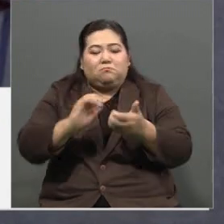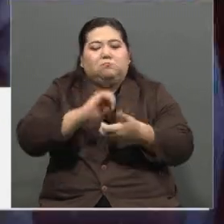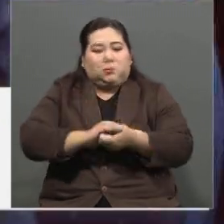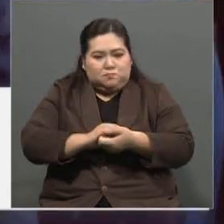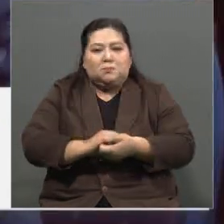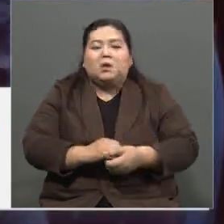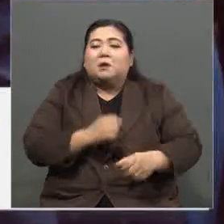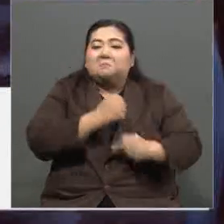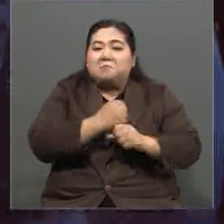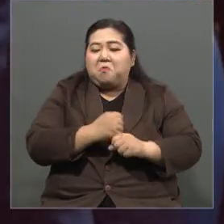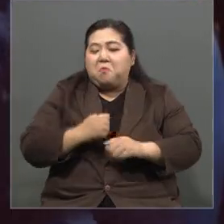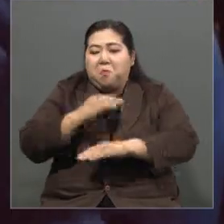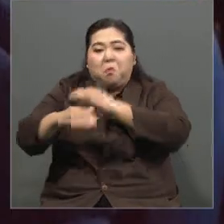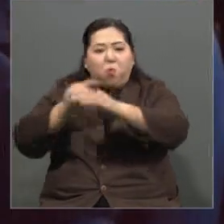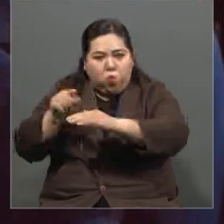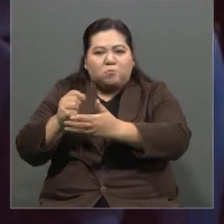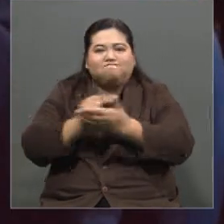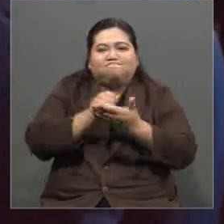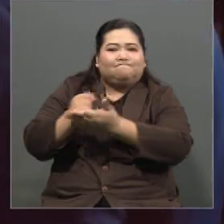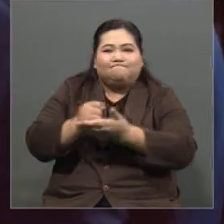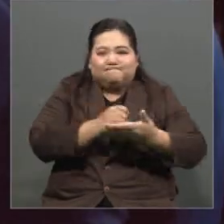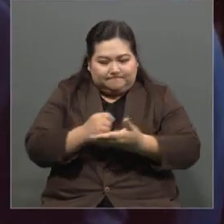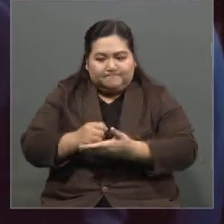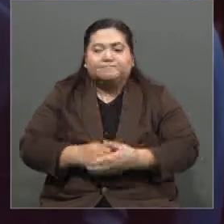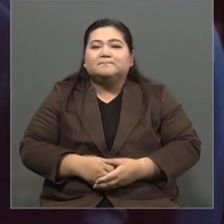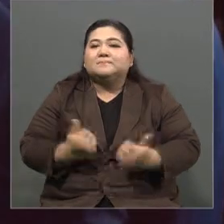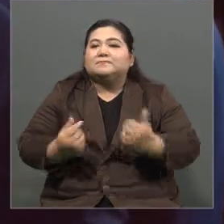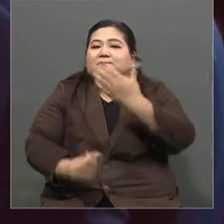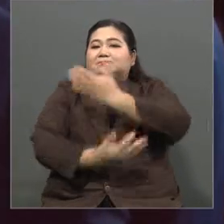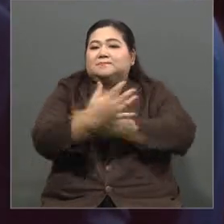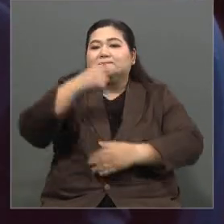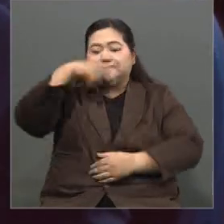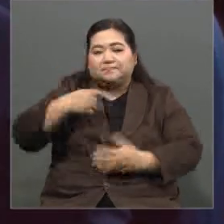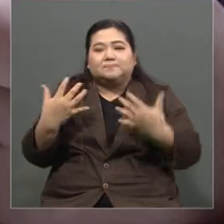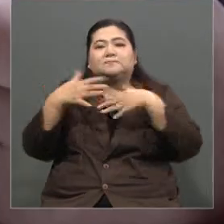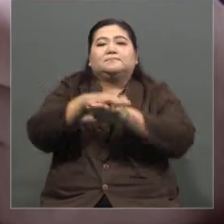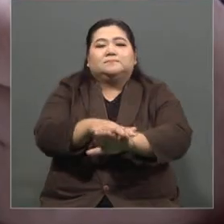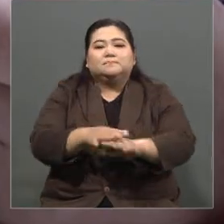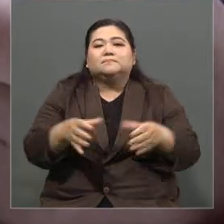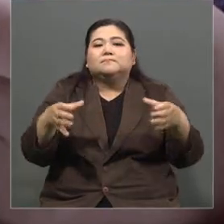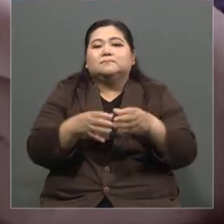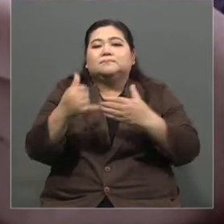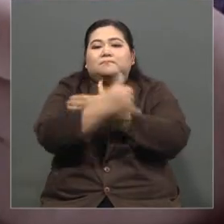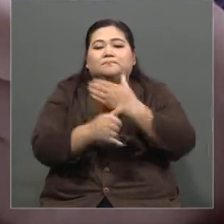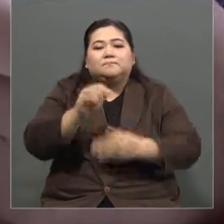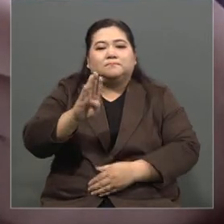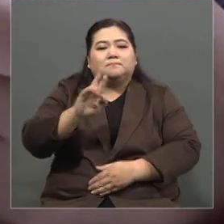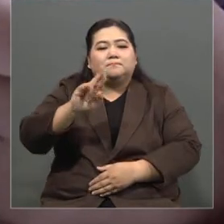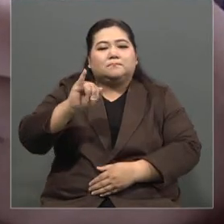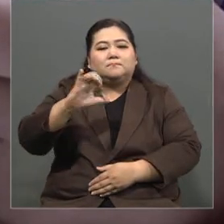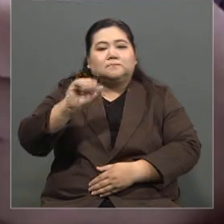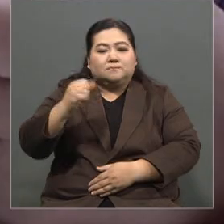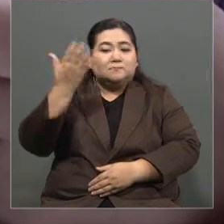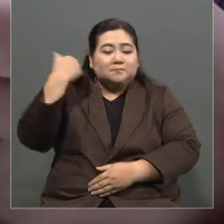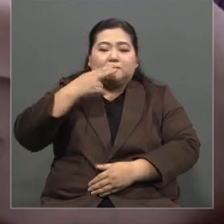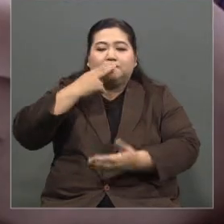ที่กำลังพัฒนาการประชุมครั้งนี้เนี่ยจะเป็นโอกาสที่ไทยเราไปสร้างความสัมพันธ์กับกลุ่มประเทศบิกครับเนื่องจากว่าเราได้ยื่นหนังสือแสดง